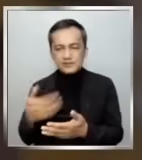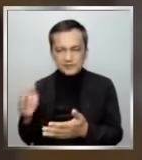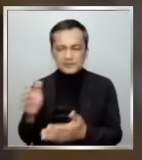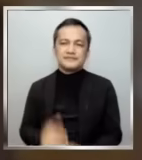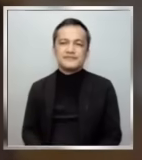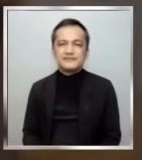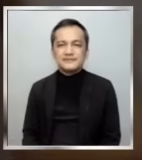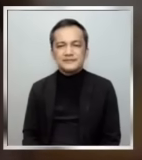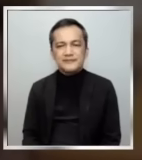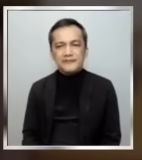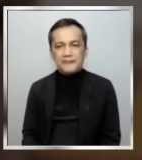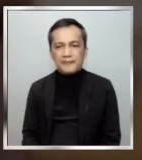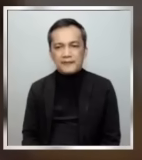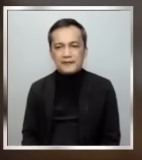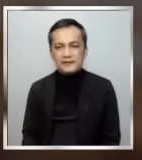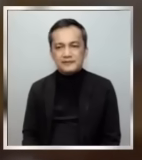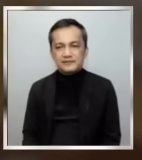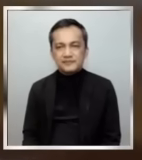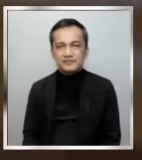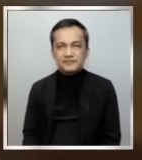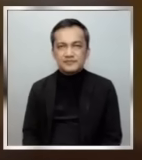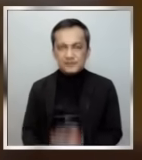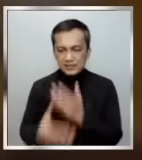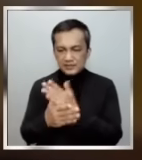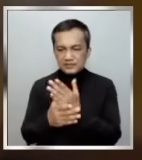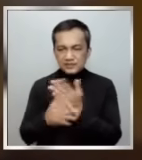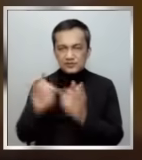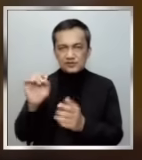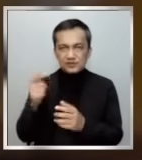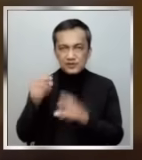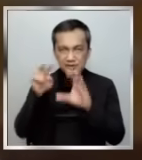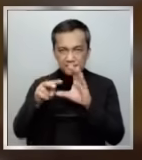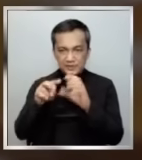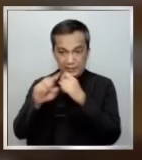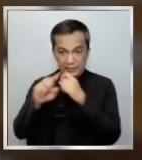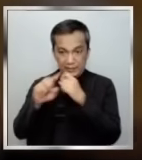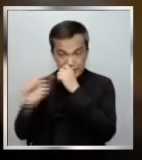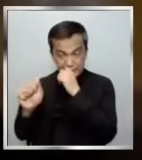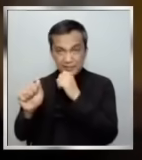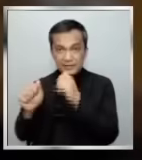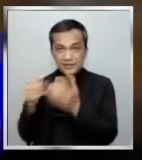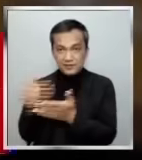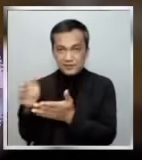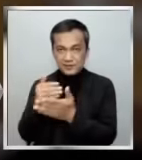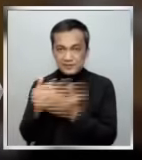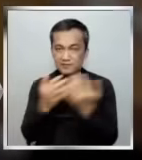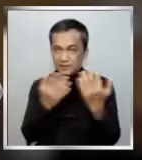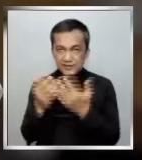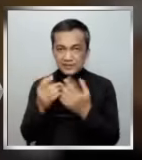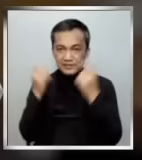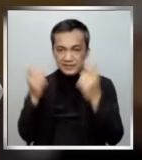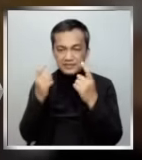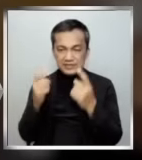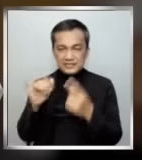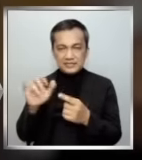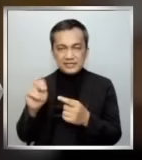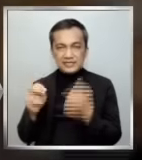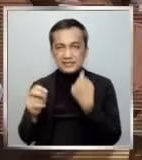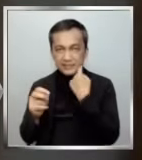beat shiner din ni dong ang isang video ni Zia na kumakanta sa birthday celebration na Ian